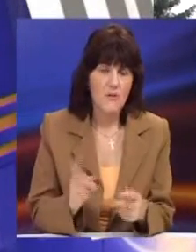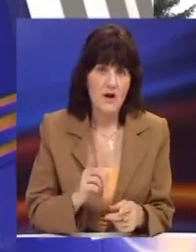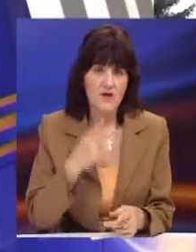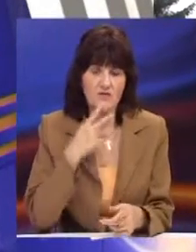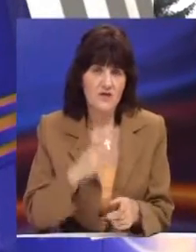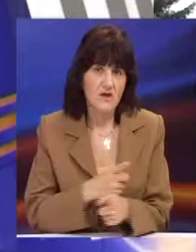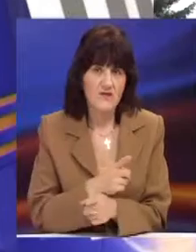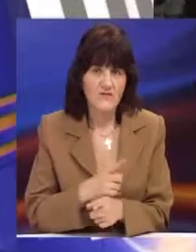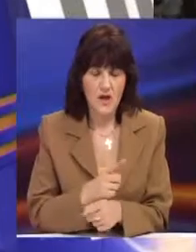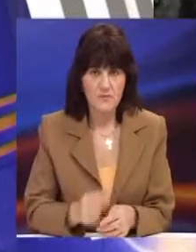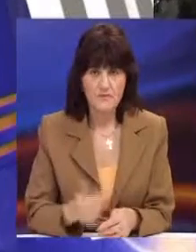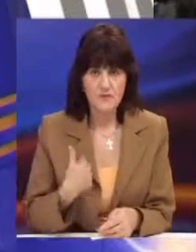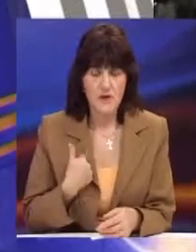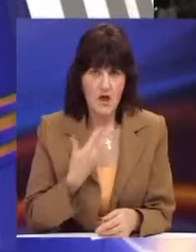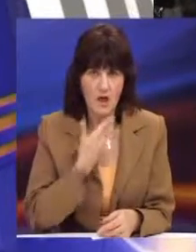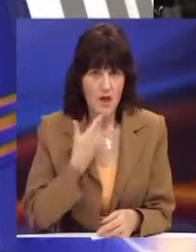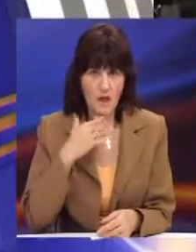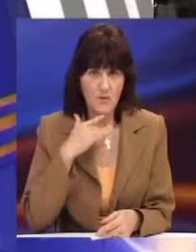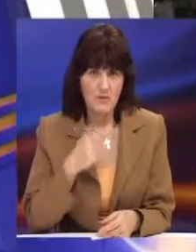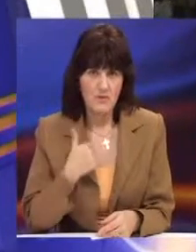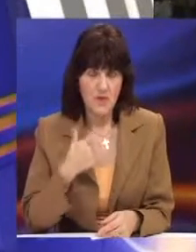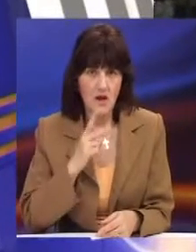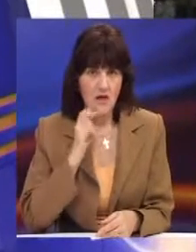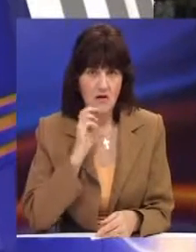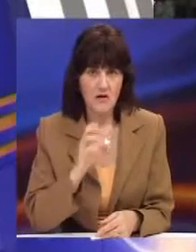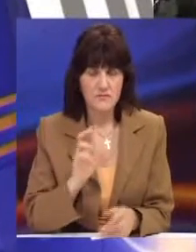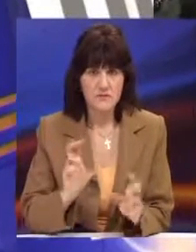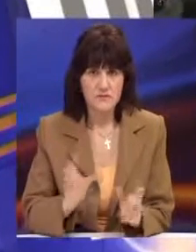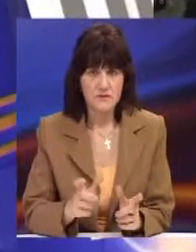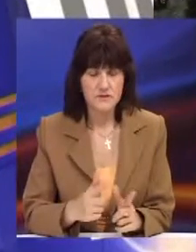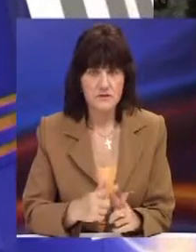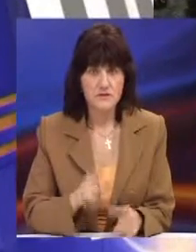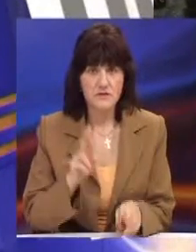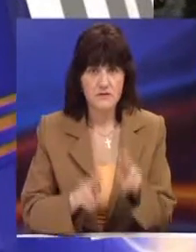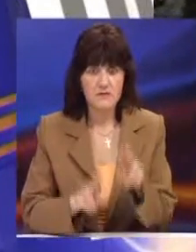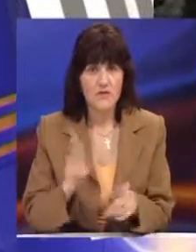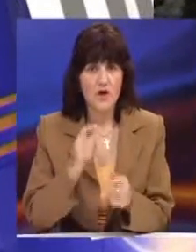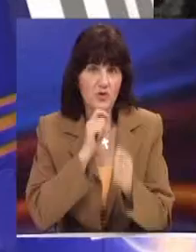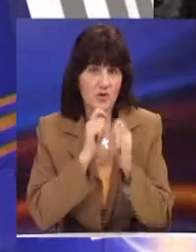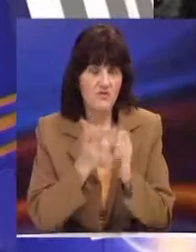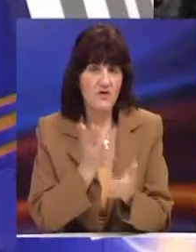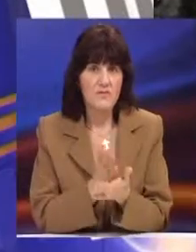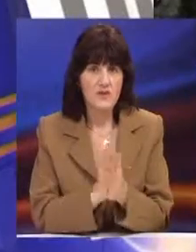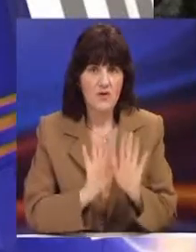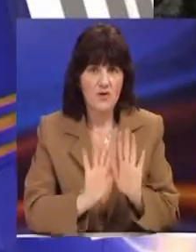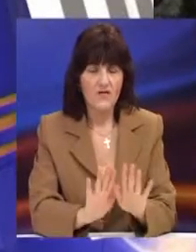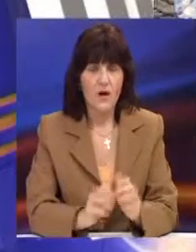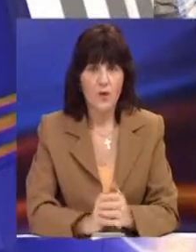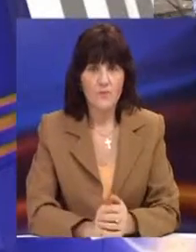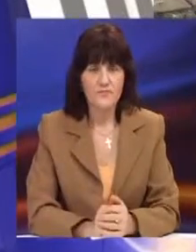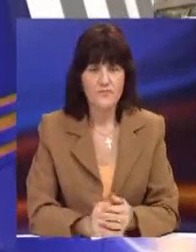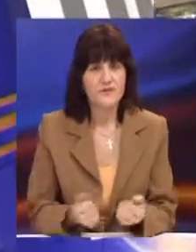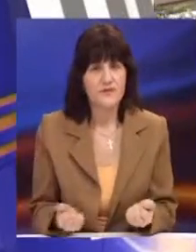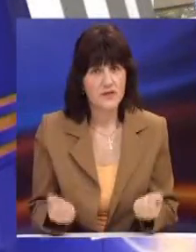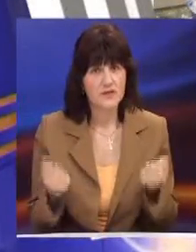ili nije dobro, pokazat će vreme. Nemam komentar na to, pošto ja ne pratim politiku. Uglavnom, ono ovako kako se dogovore, tako će biti.